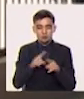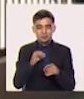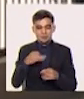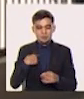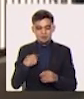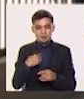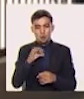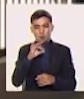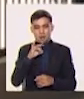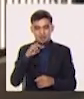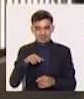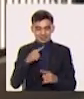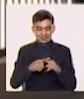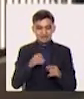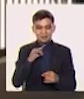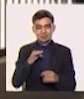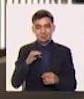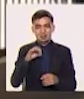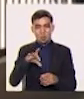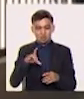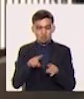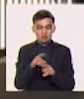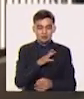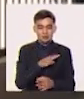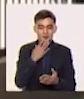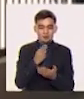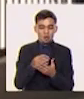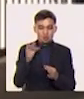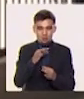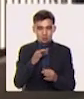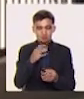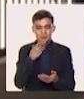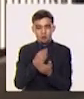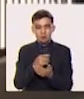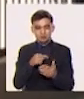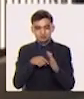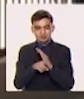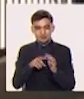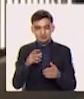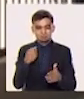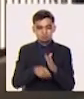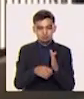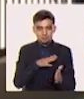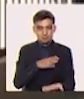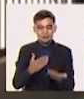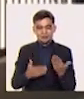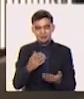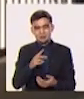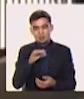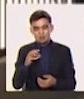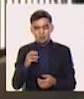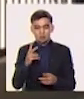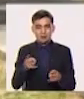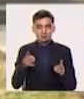или OLX, либо Колеса, но они уже как бы на свое усмотрение, на свою инструкцию либо блокируют, либо как бы